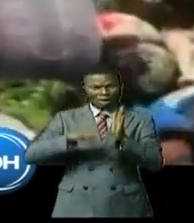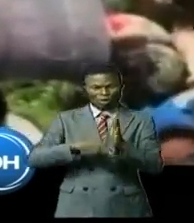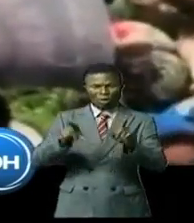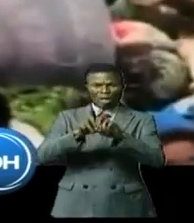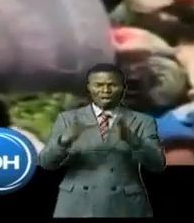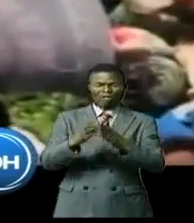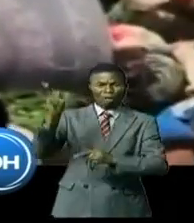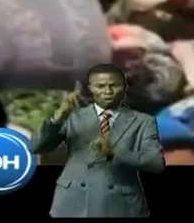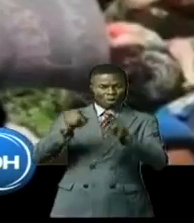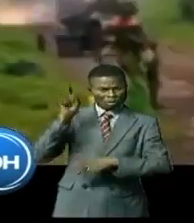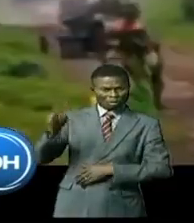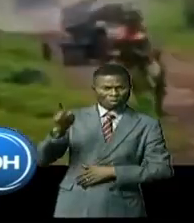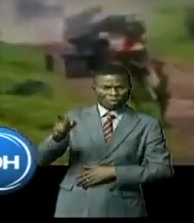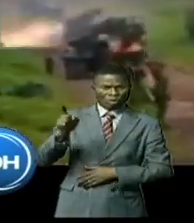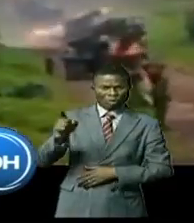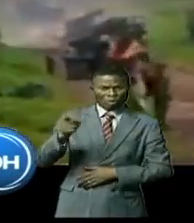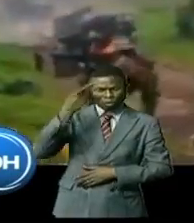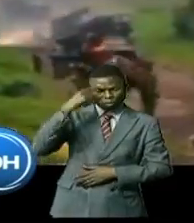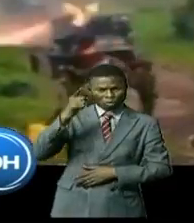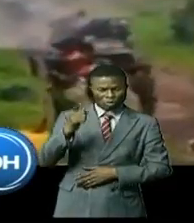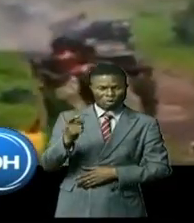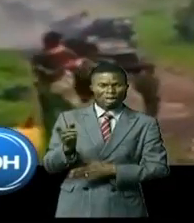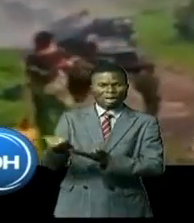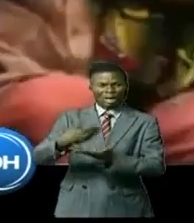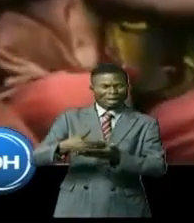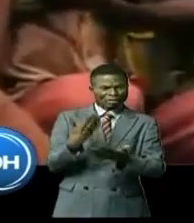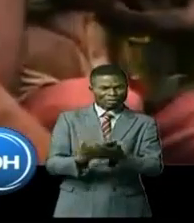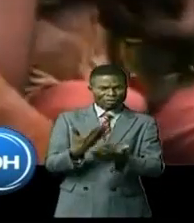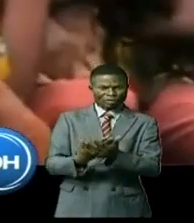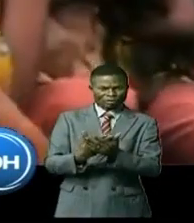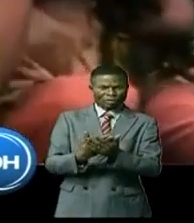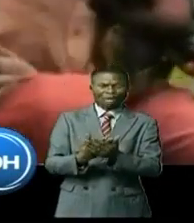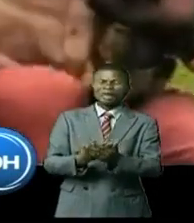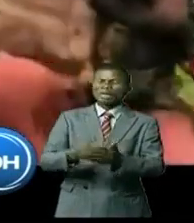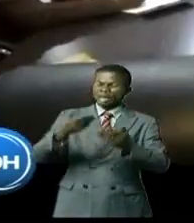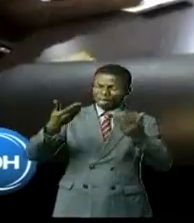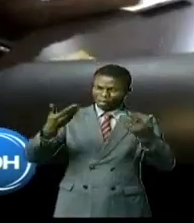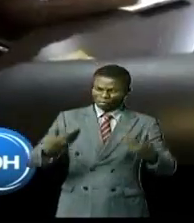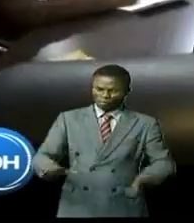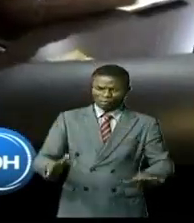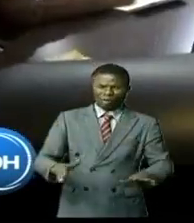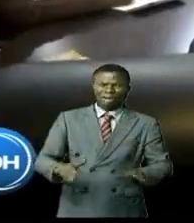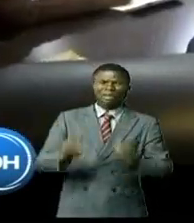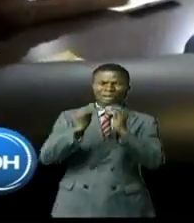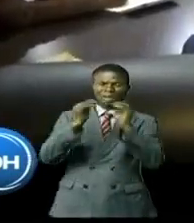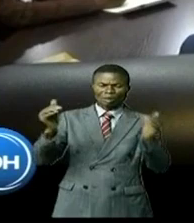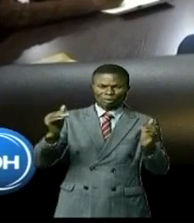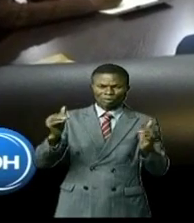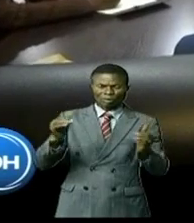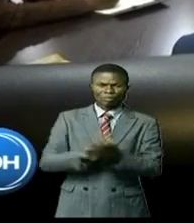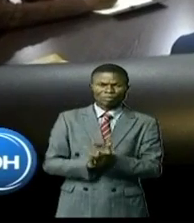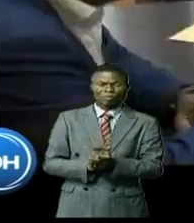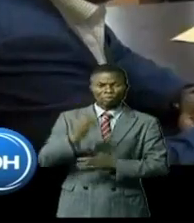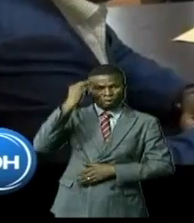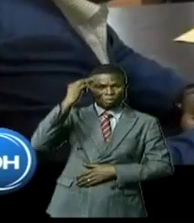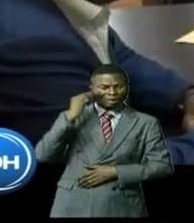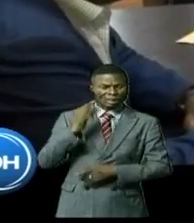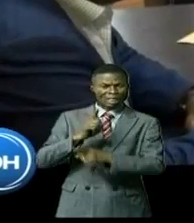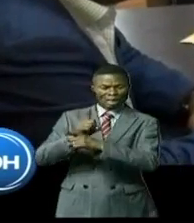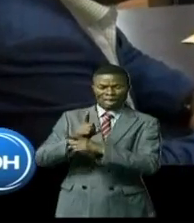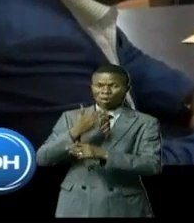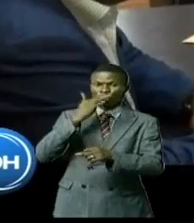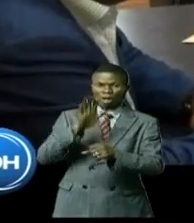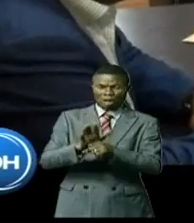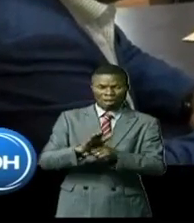populations locales pour un retour rapide et définitif de la paix. Le patron de l'outil de défense a tenu à rassurer à